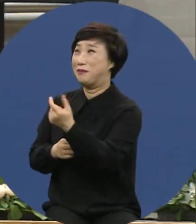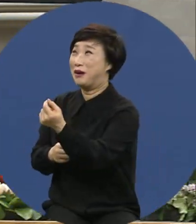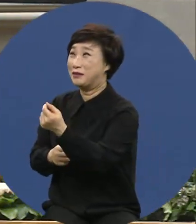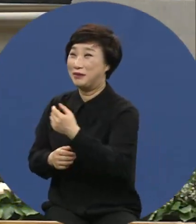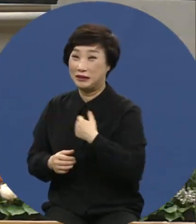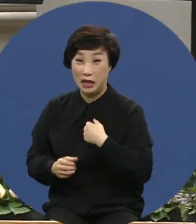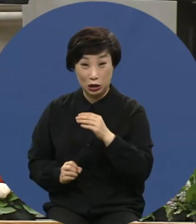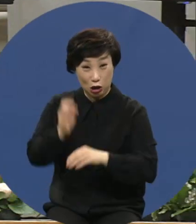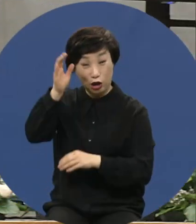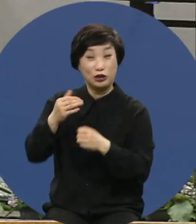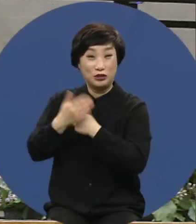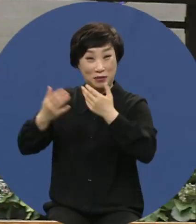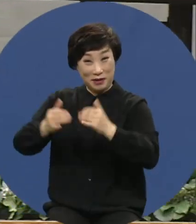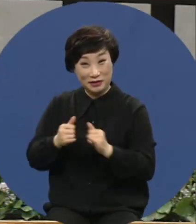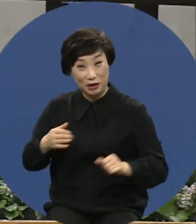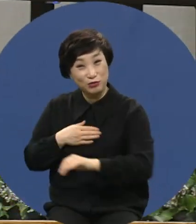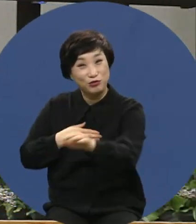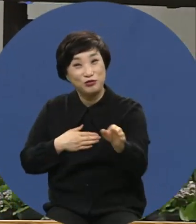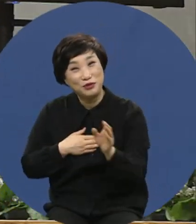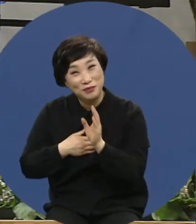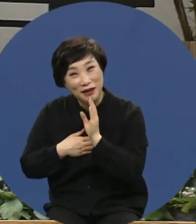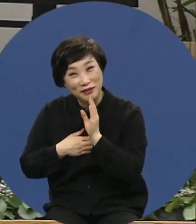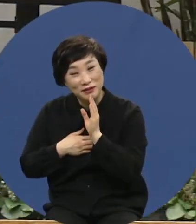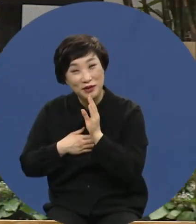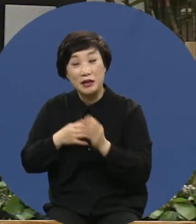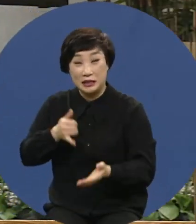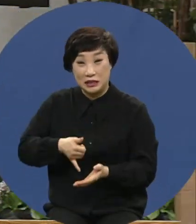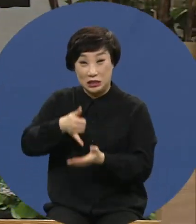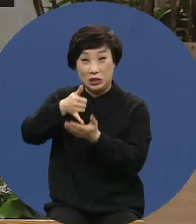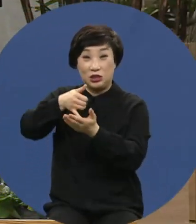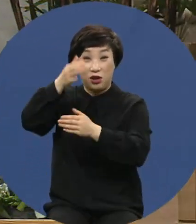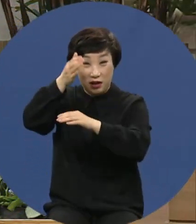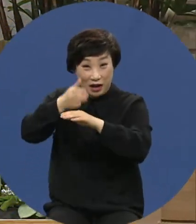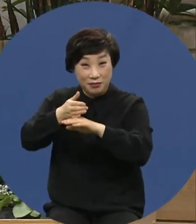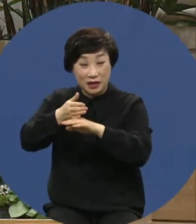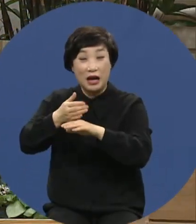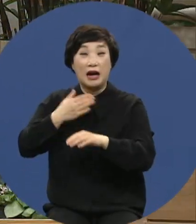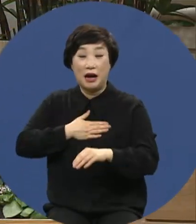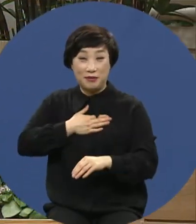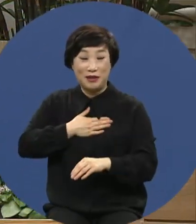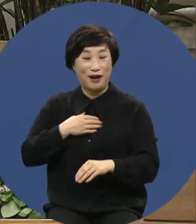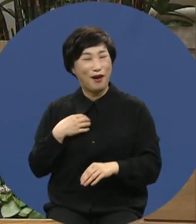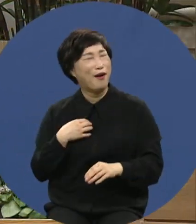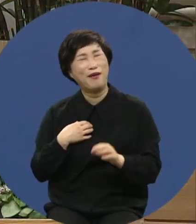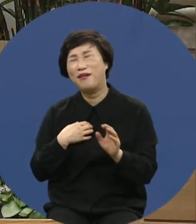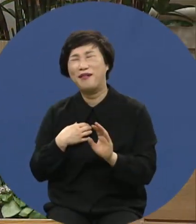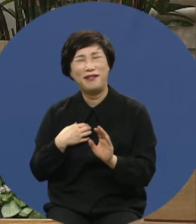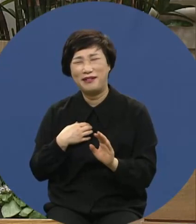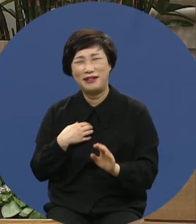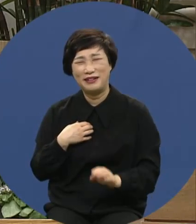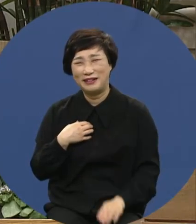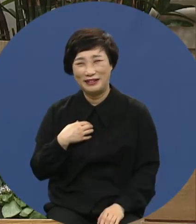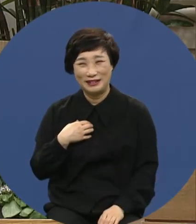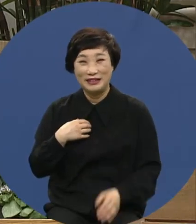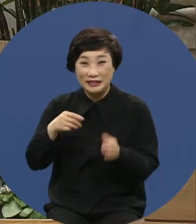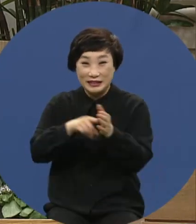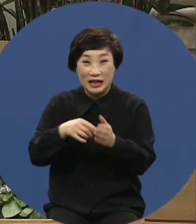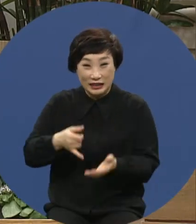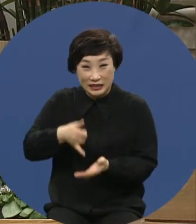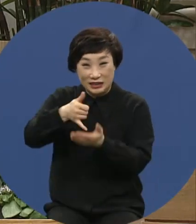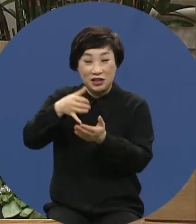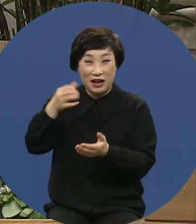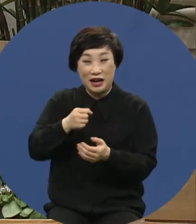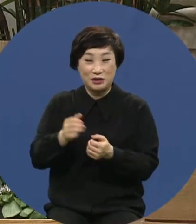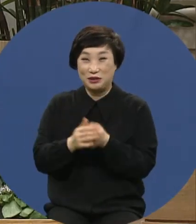그 이상의 은혜 받은 자입니다. 인격적인 감성으로는 감당할 수 없는 은혜입니다.